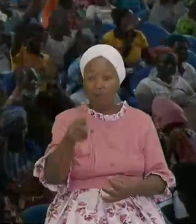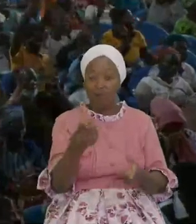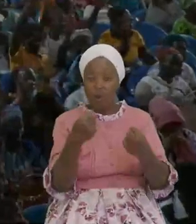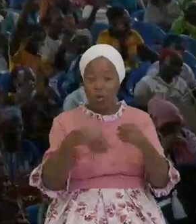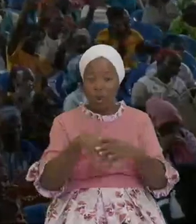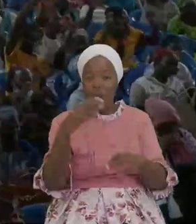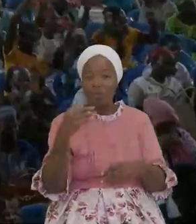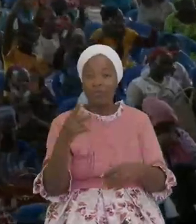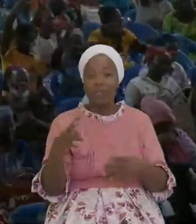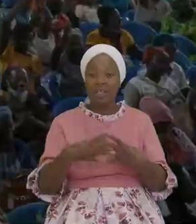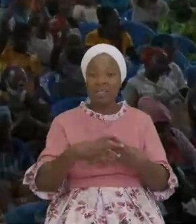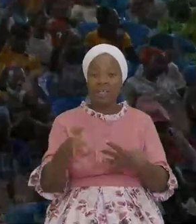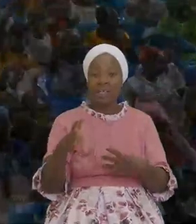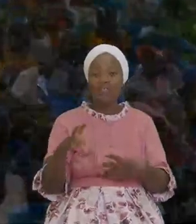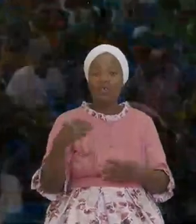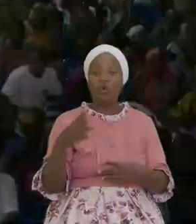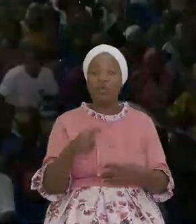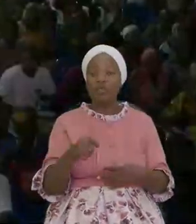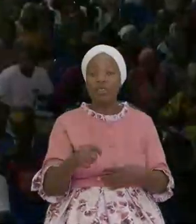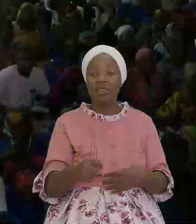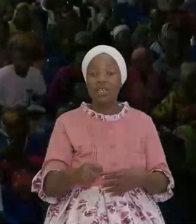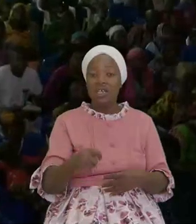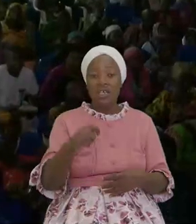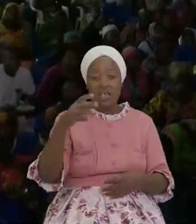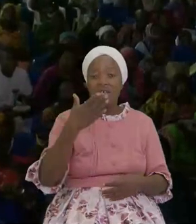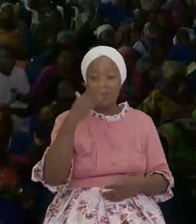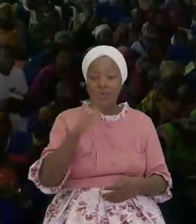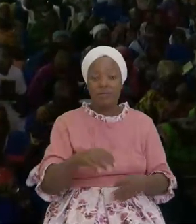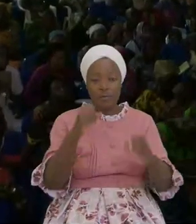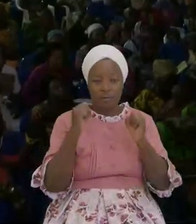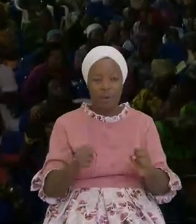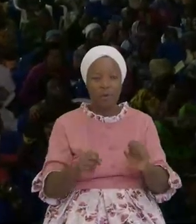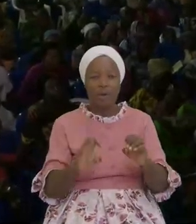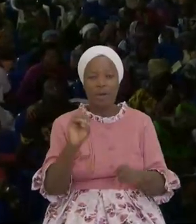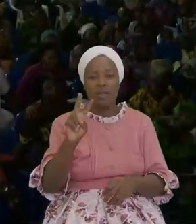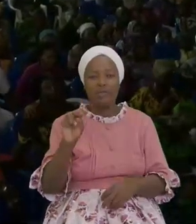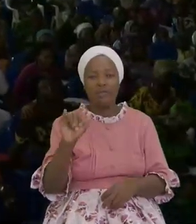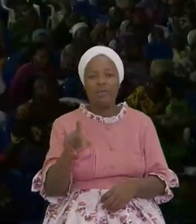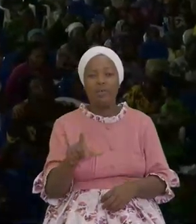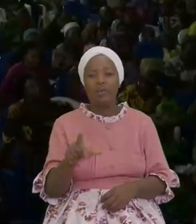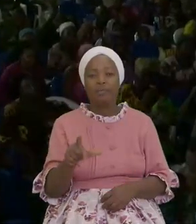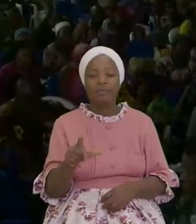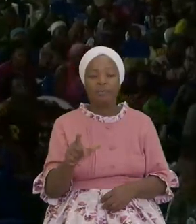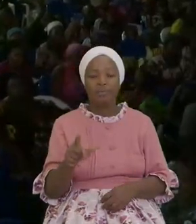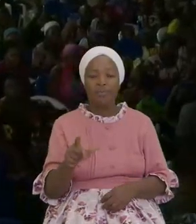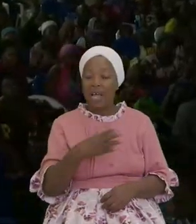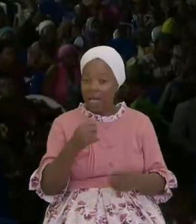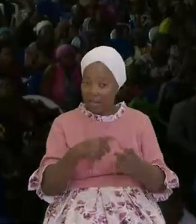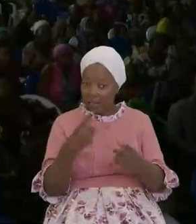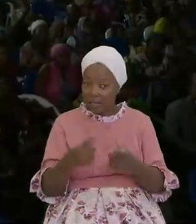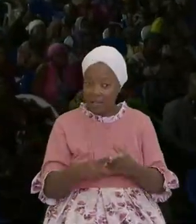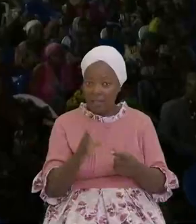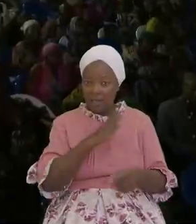mauvais esprits. Vous sortez de la cage des puissances maléfiques.